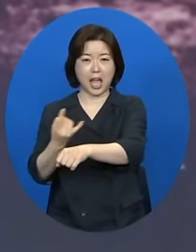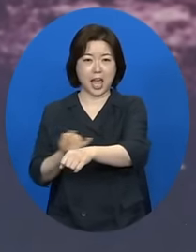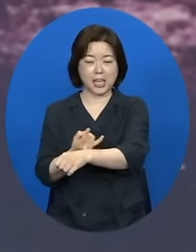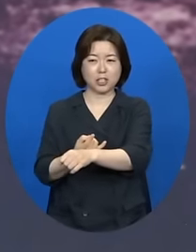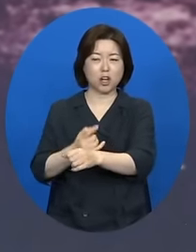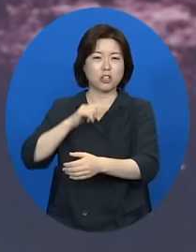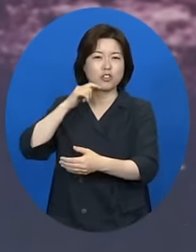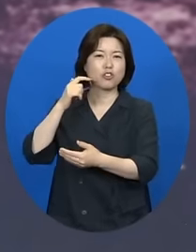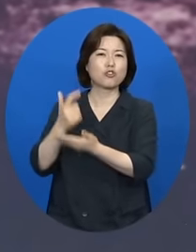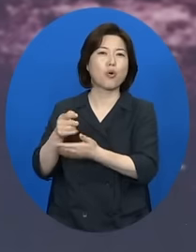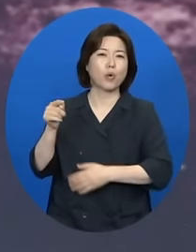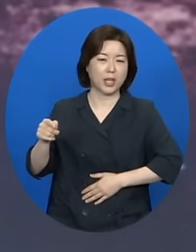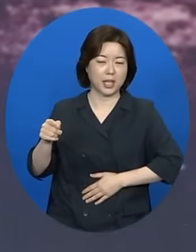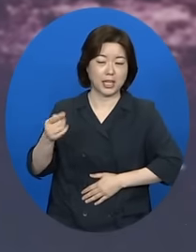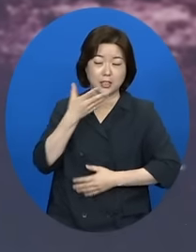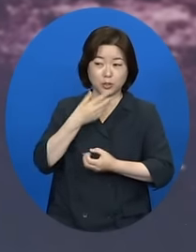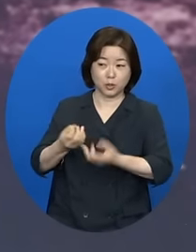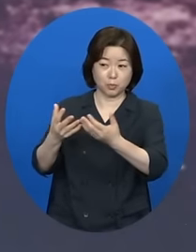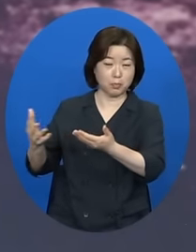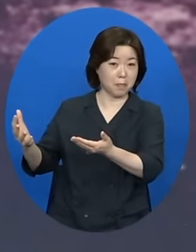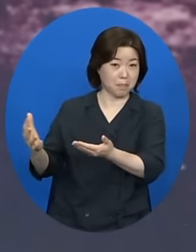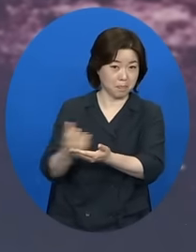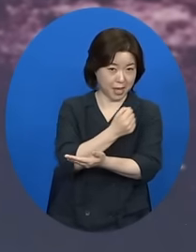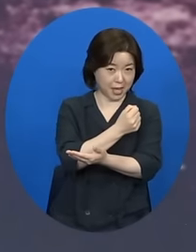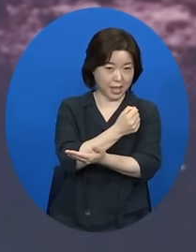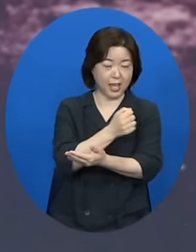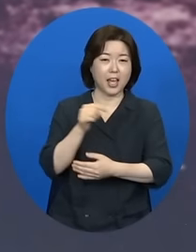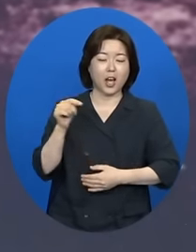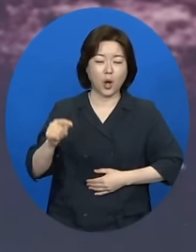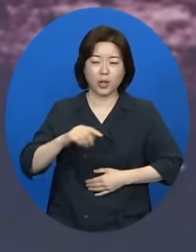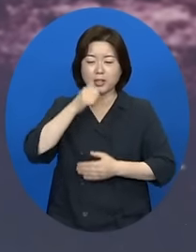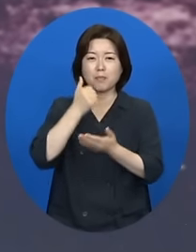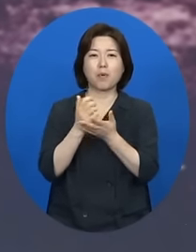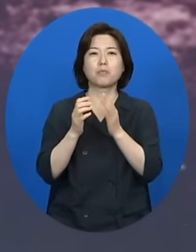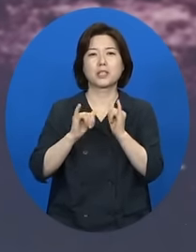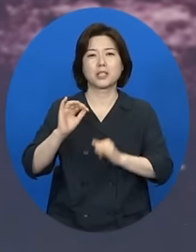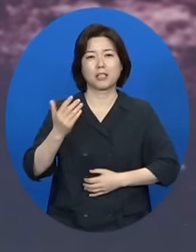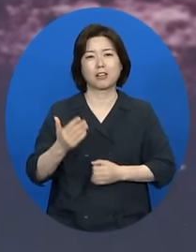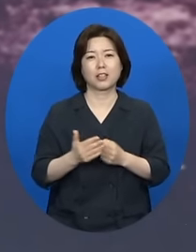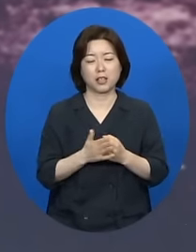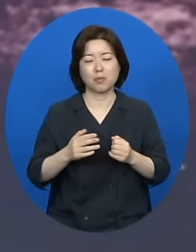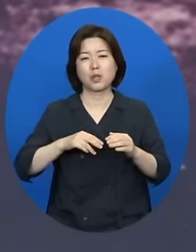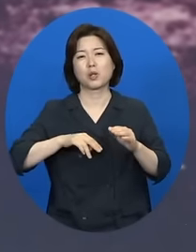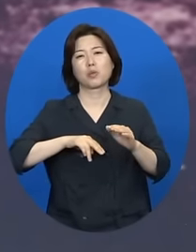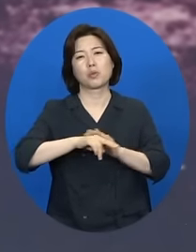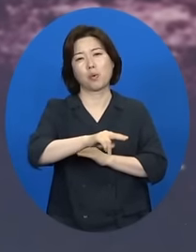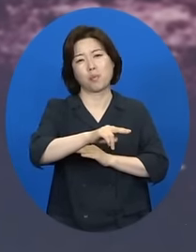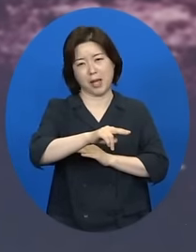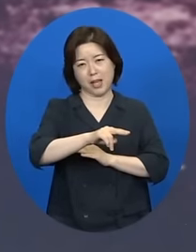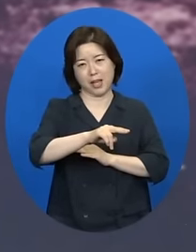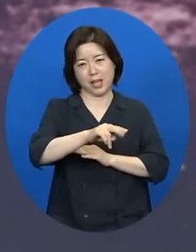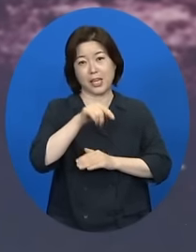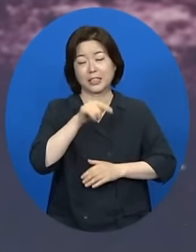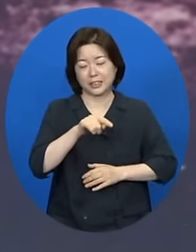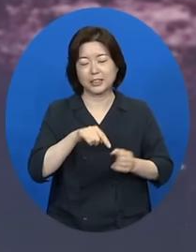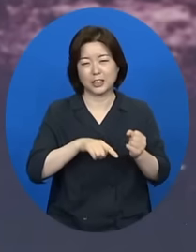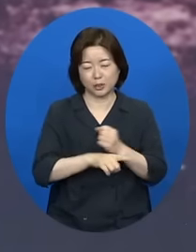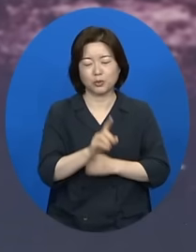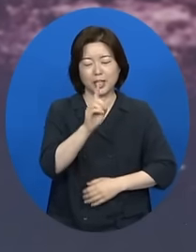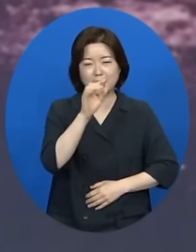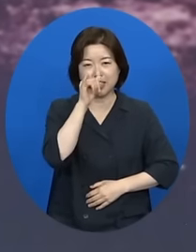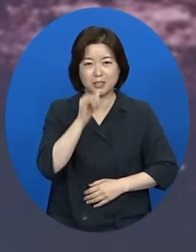축복을 탈취하여 가로채서 바로 범죄자가 되었기 때문에 도망자 신세가 된 것입니다.